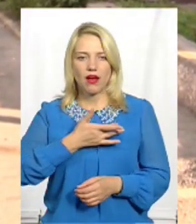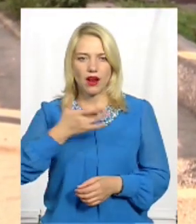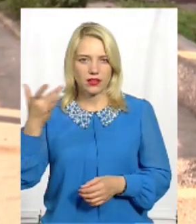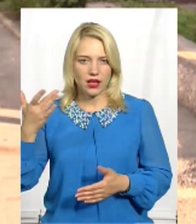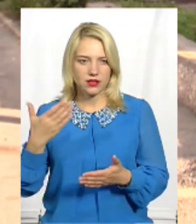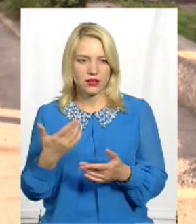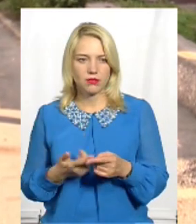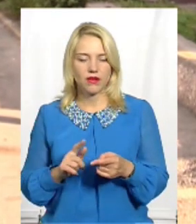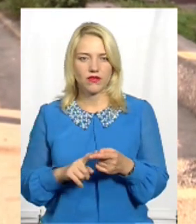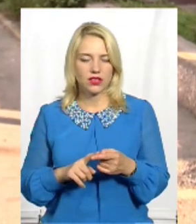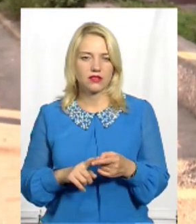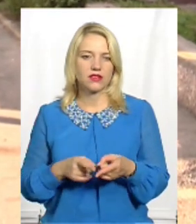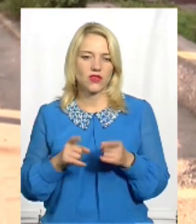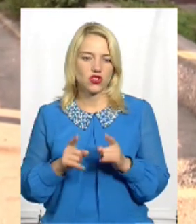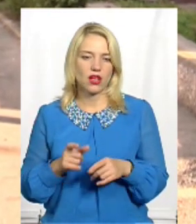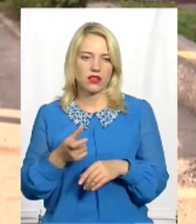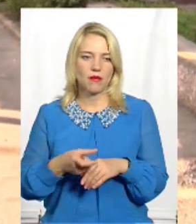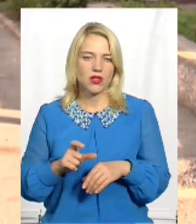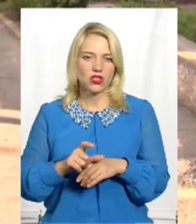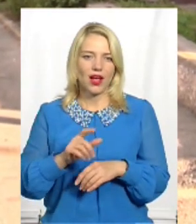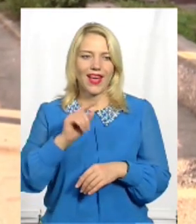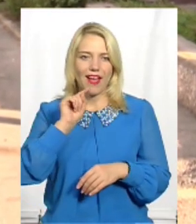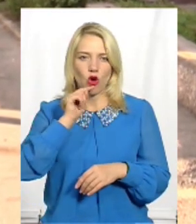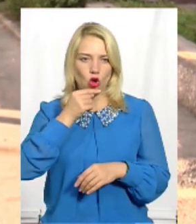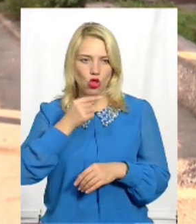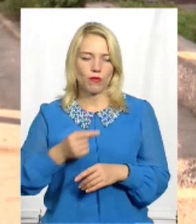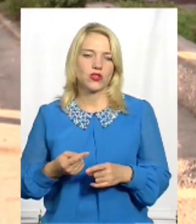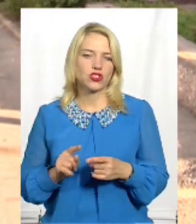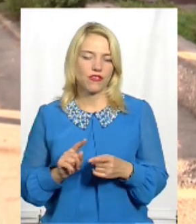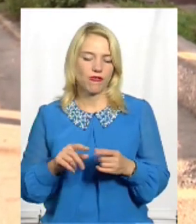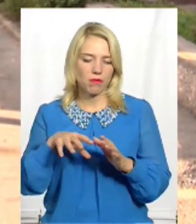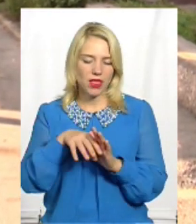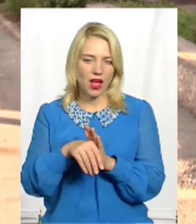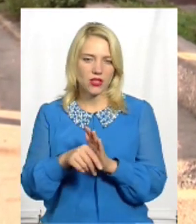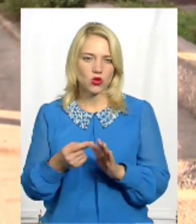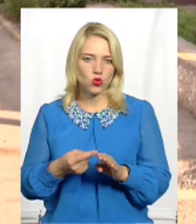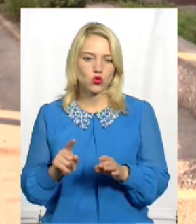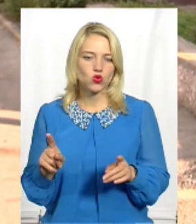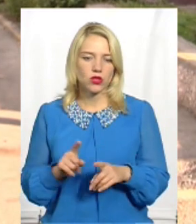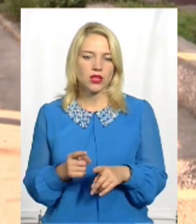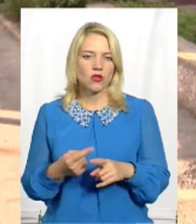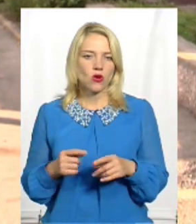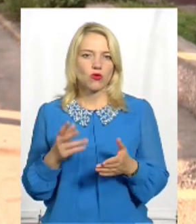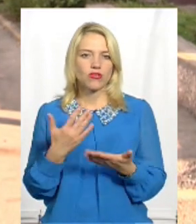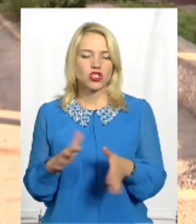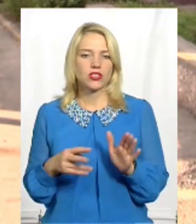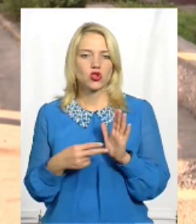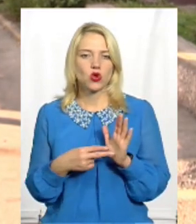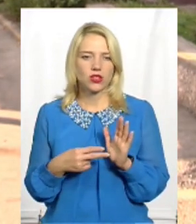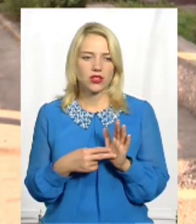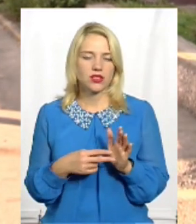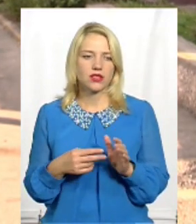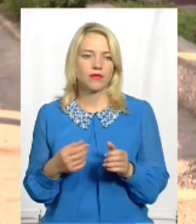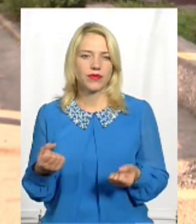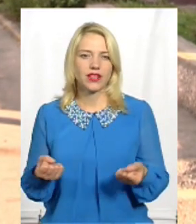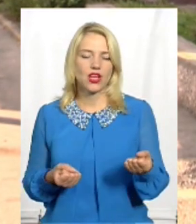так, він, звичайно, набагато економніший в плані того, що на ньому вже стоїть керування,